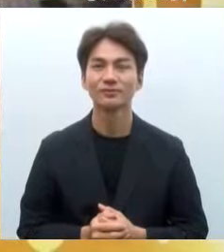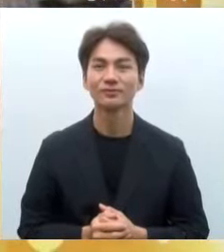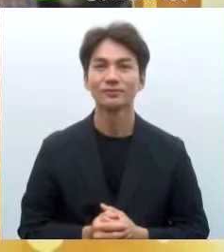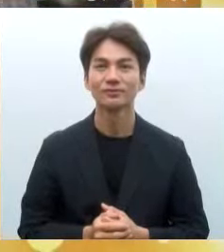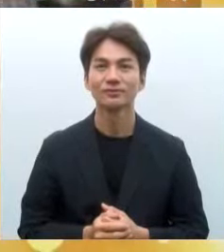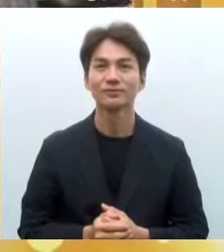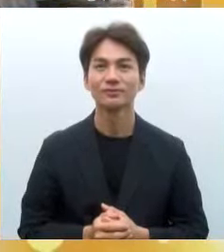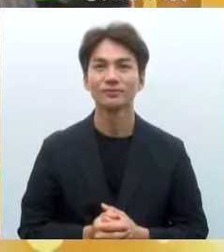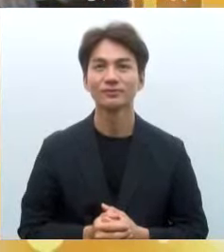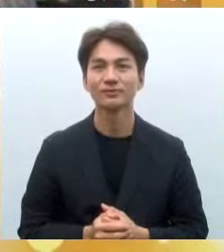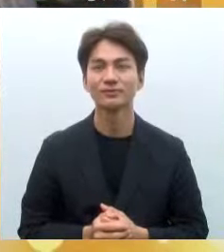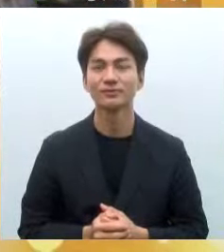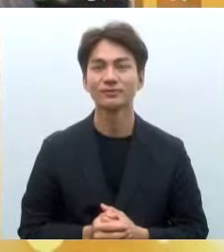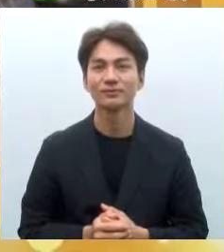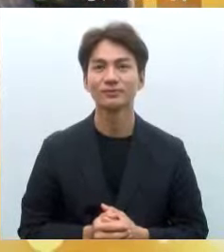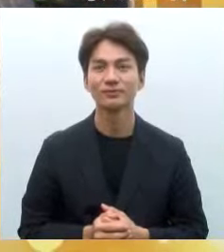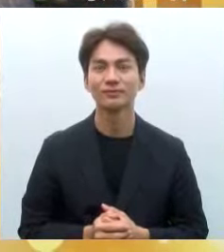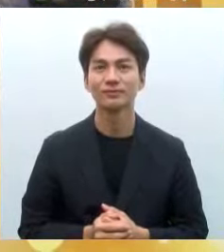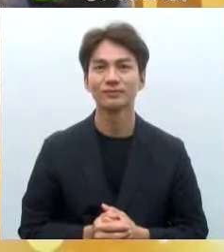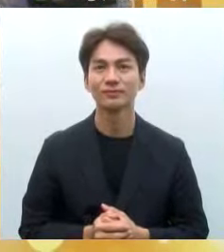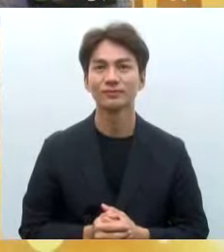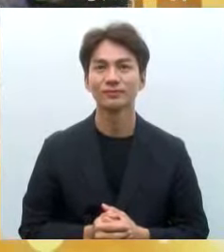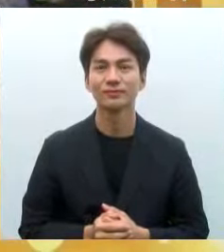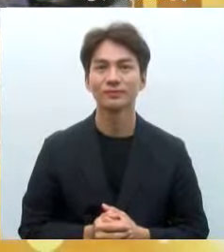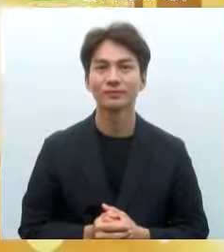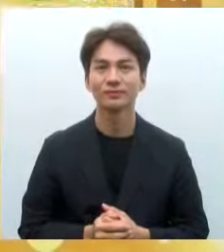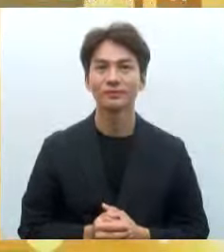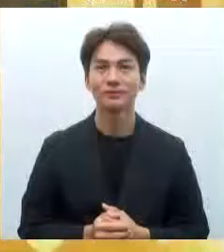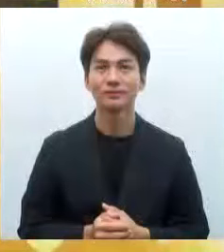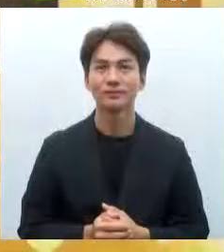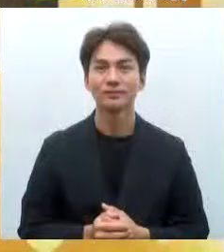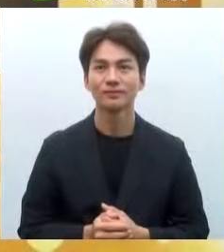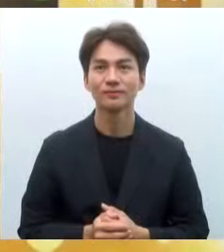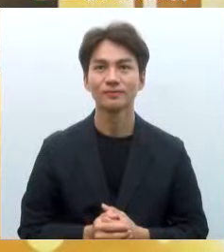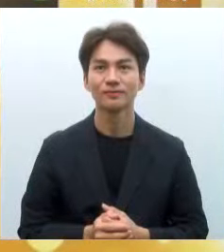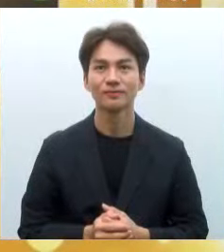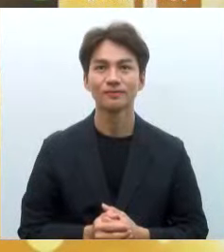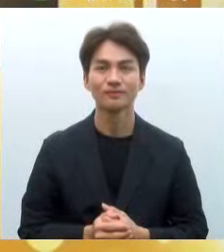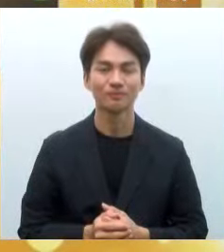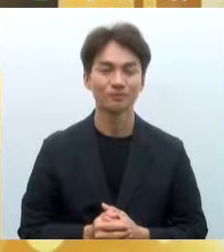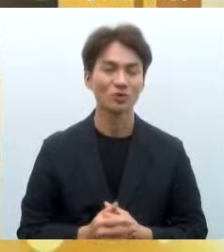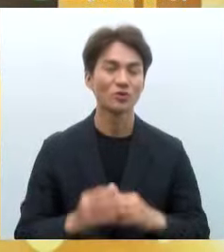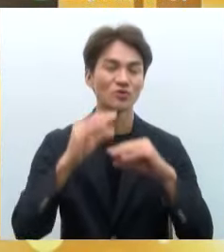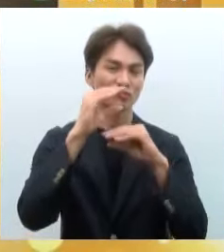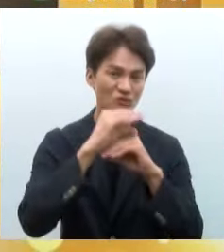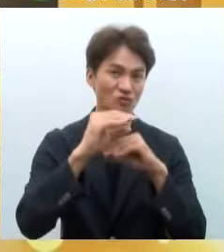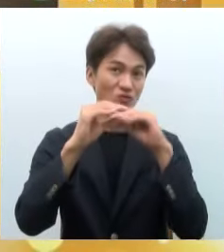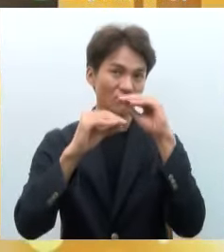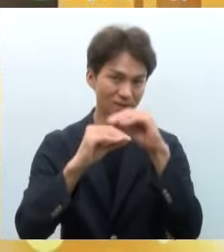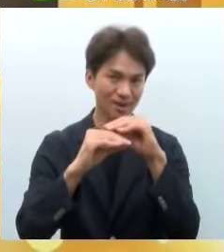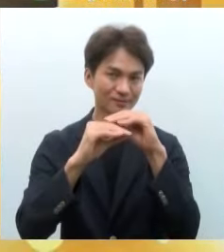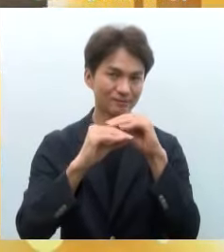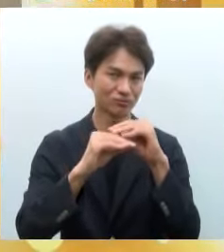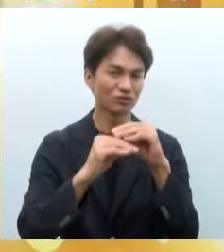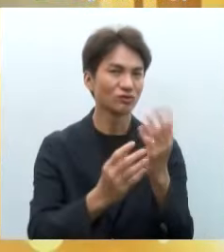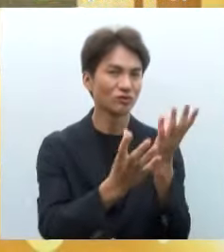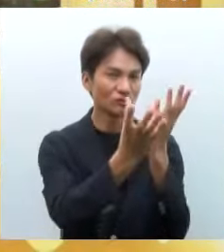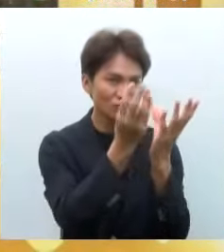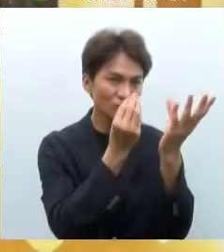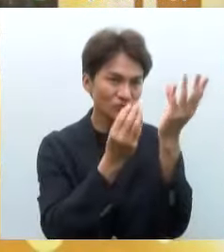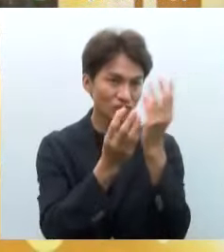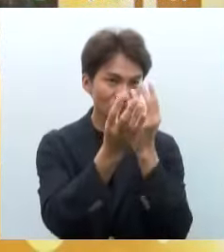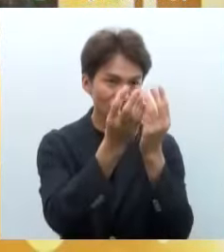างกายให้มันหักคอ ขึ้นแน่นอน 100% ผลลัพธ์ของโครงการ ลังผ่านกระบวนการฝึกอบรมระยะ